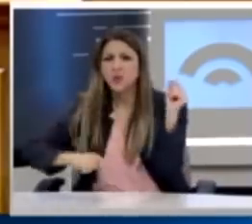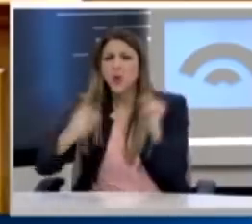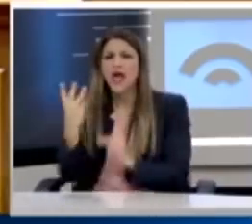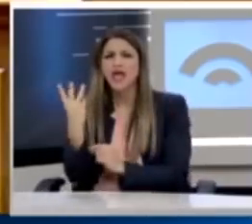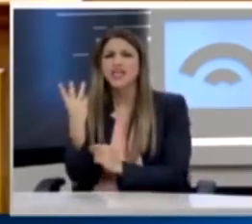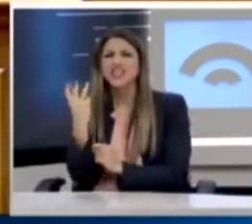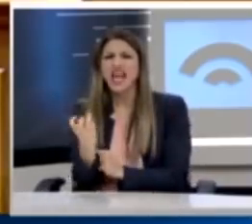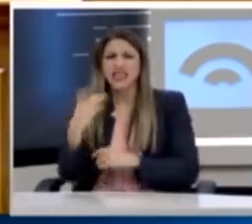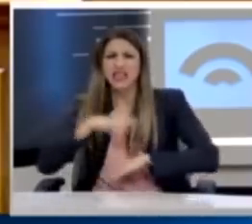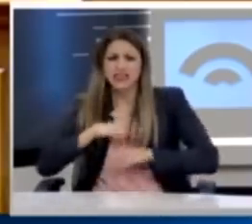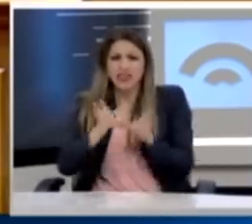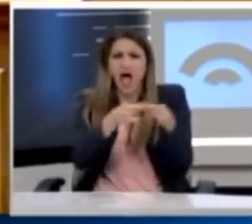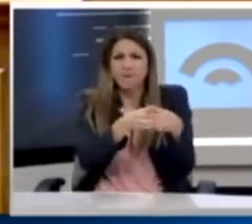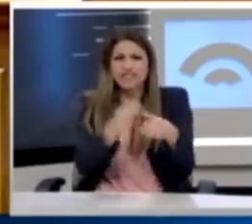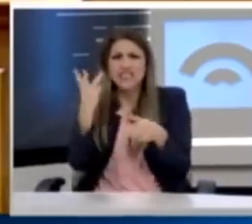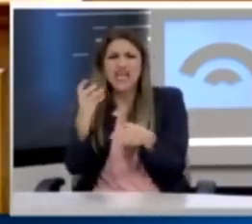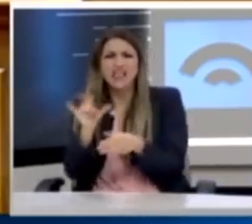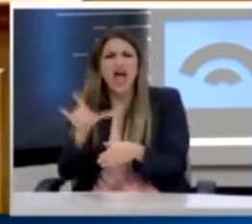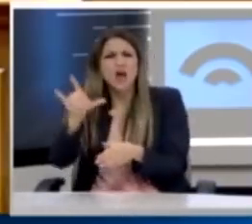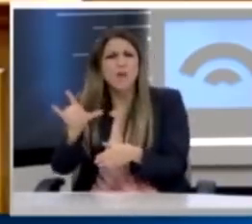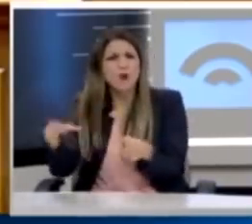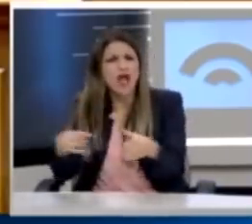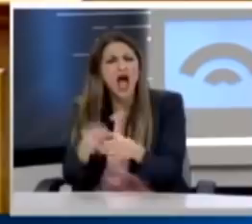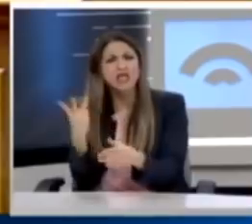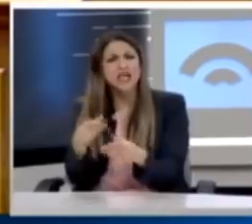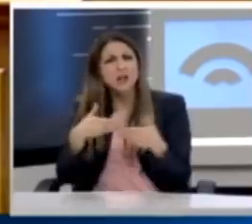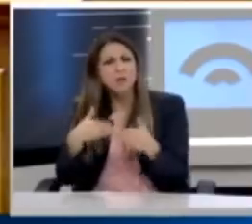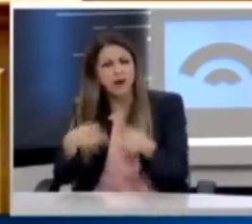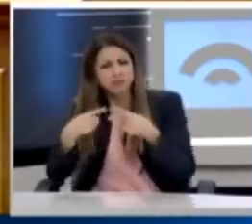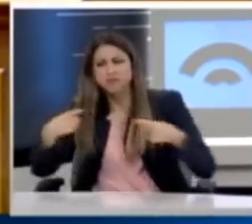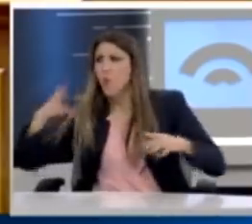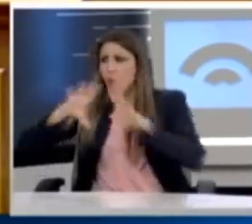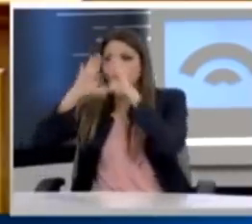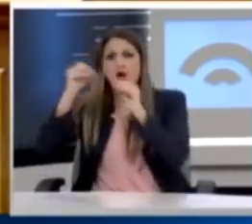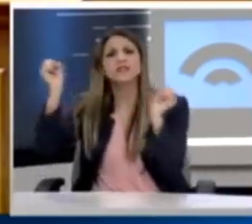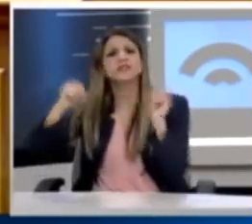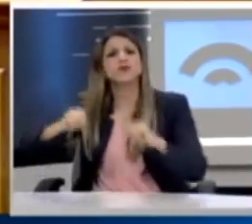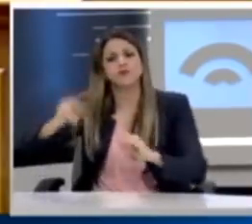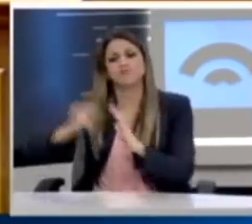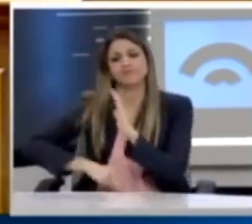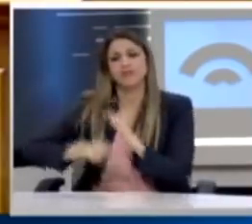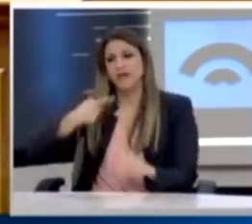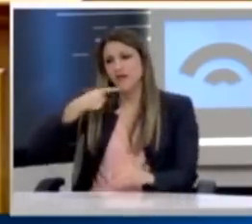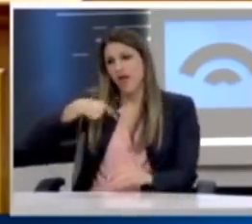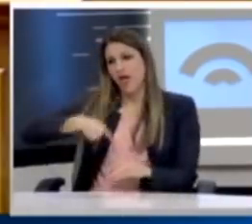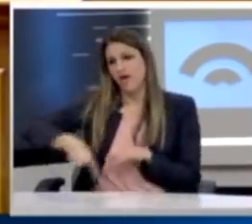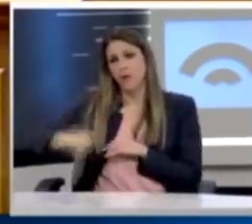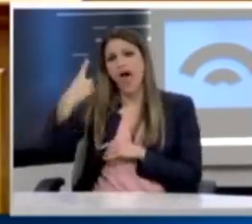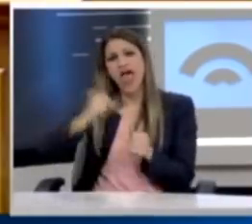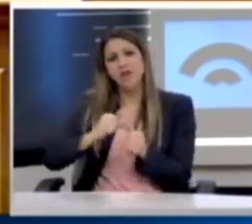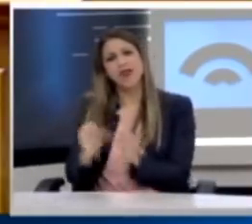μηχανοκίνητα τάγματα, 30 αεροπορικές μοίρες, 30 πλοία μάχης έτοιμα να αναλάβουν δράση εντός 30 το πολύ